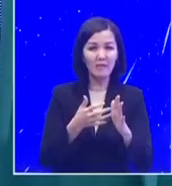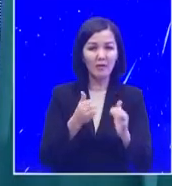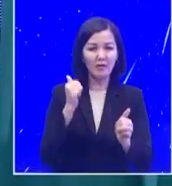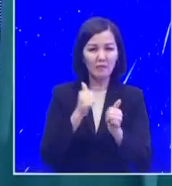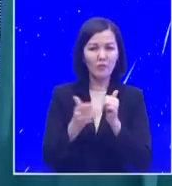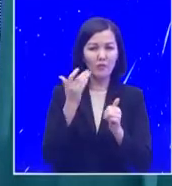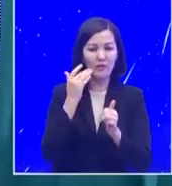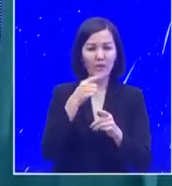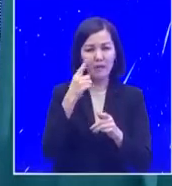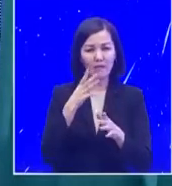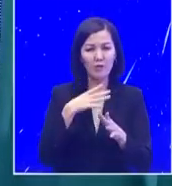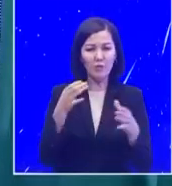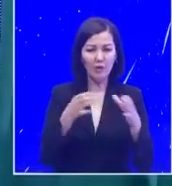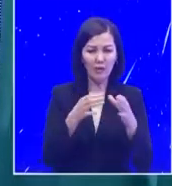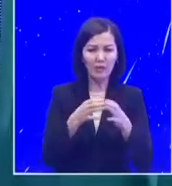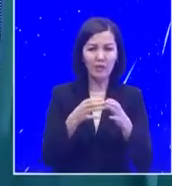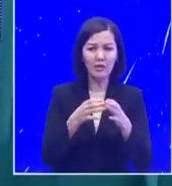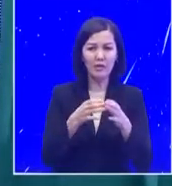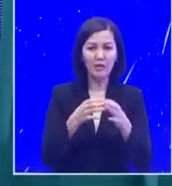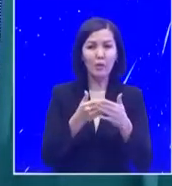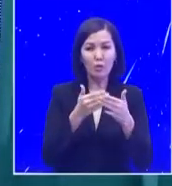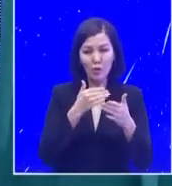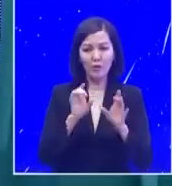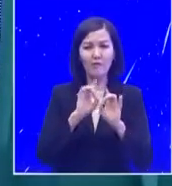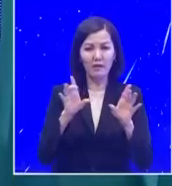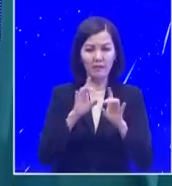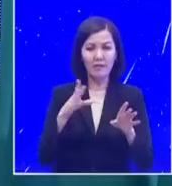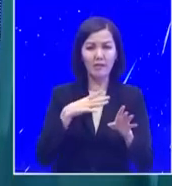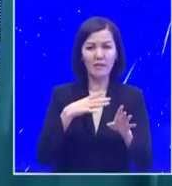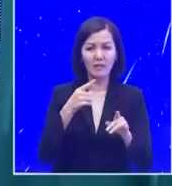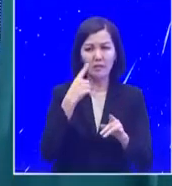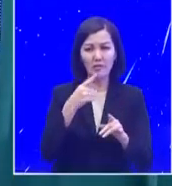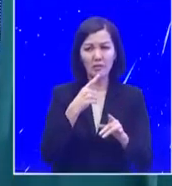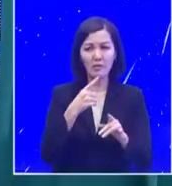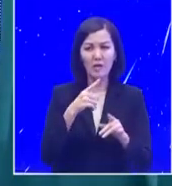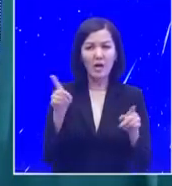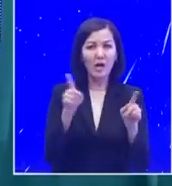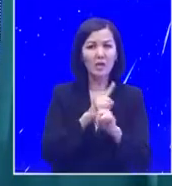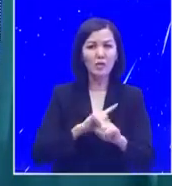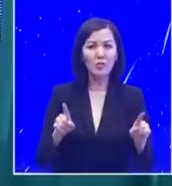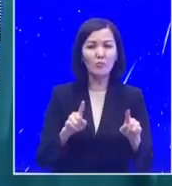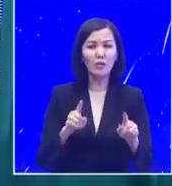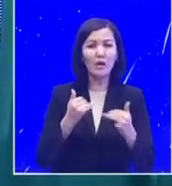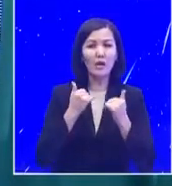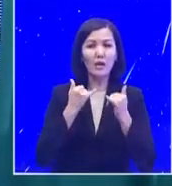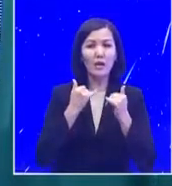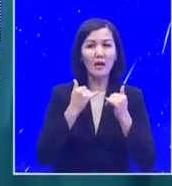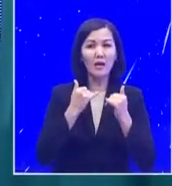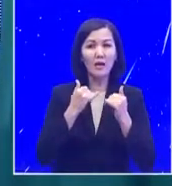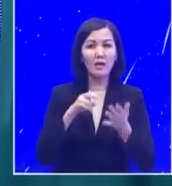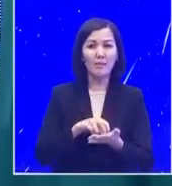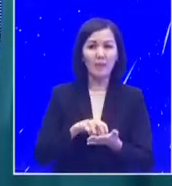Галымжан Раилович говорю, его команде, до этого тоже им говорил. Вот у них какое-то особое такое отношение.